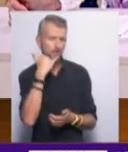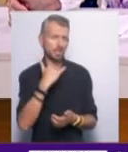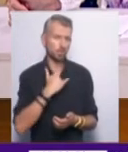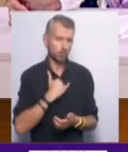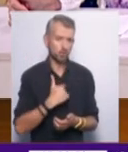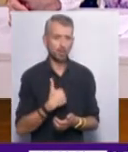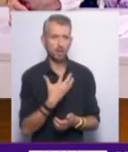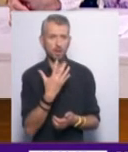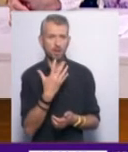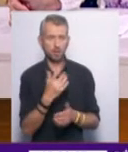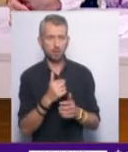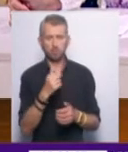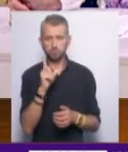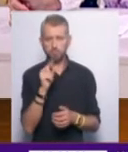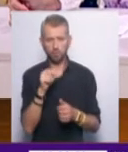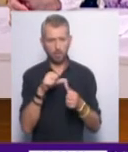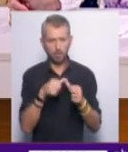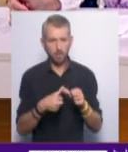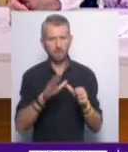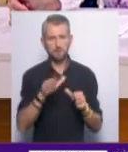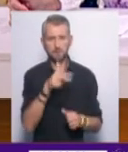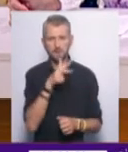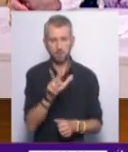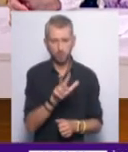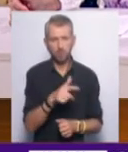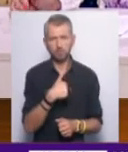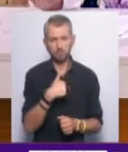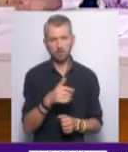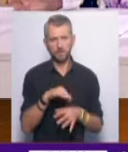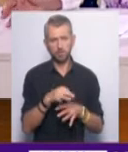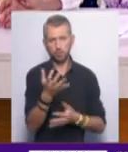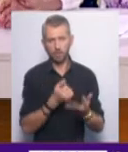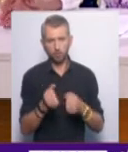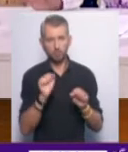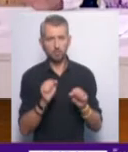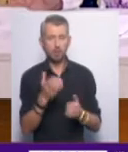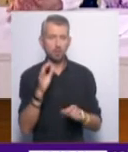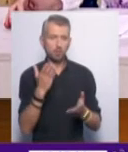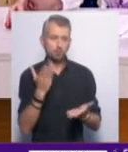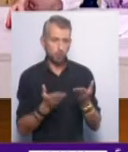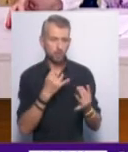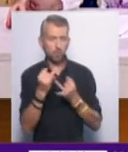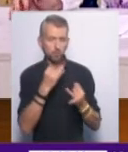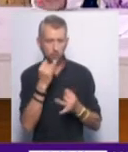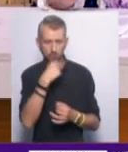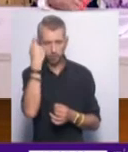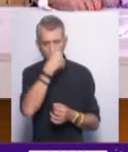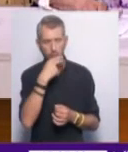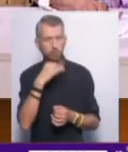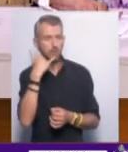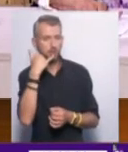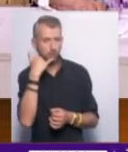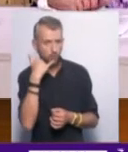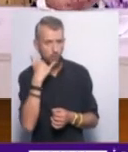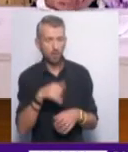Я ще понеділка після 15 години веду прийом, може поспілкуємося вже персонально по телефону.